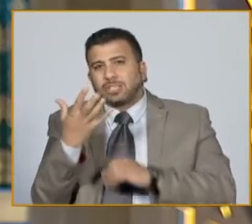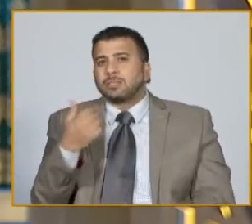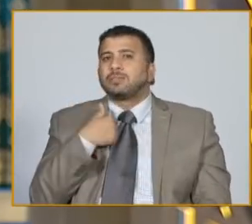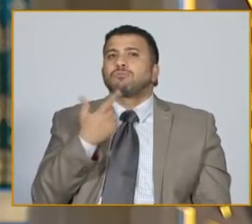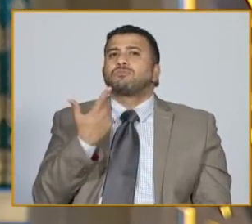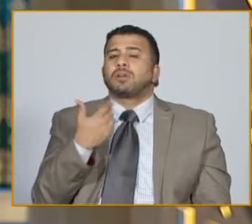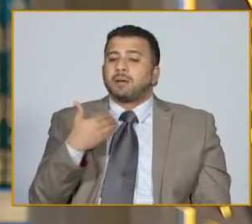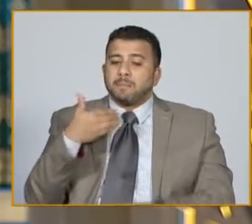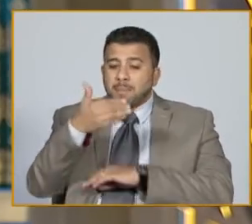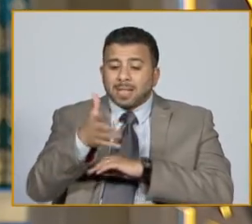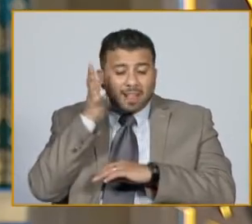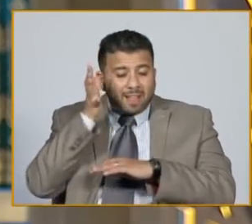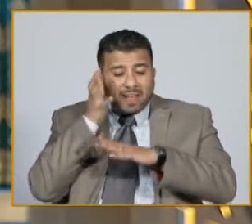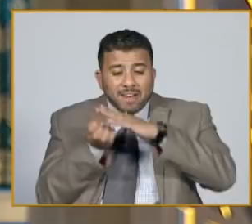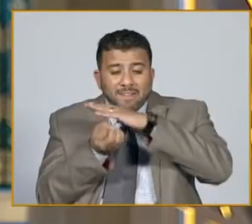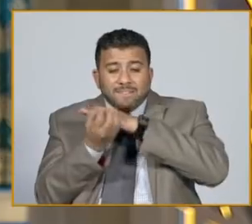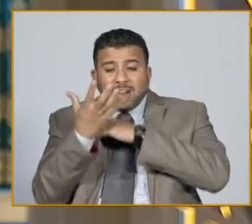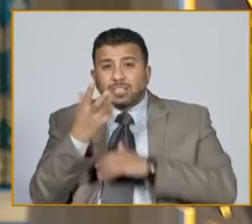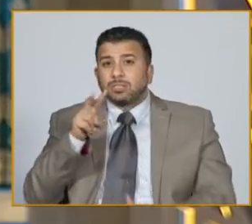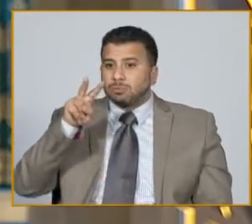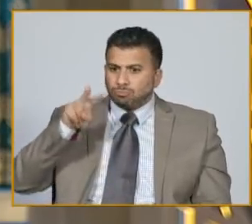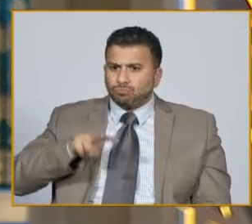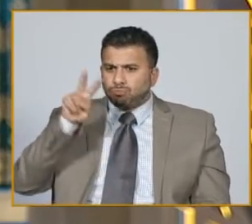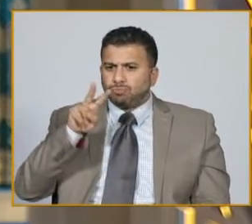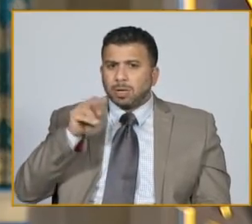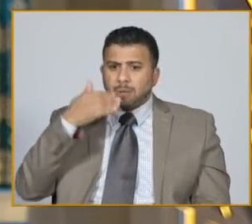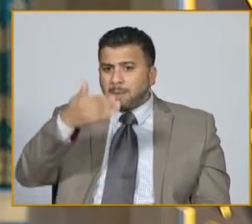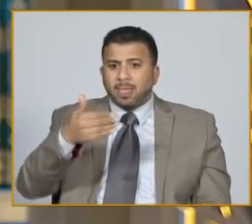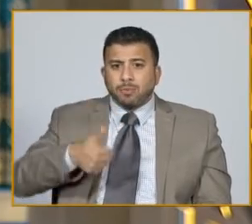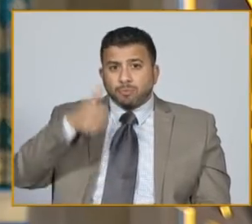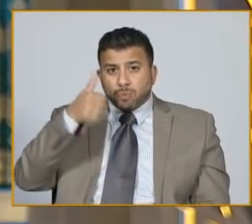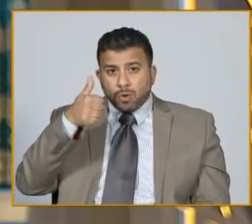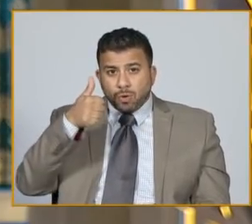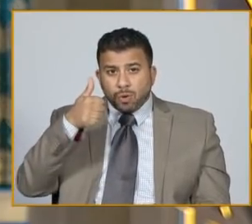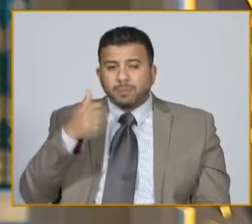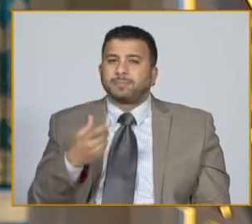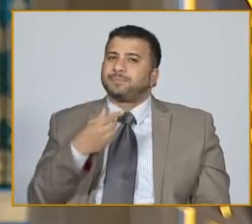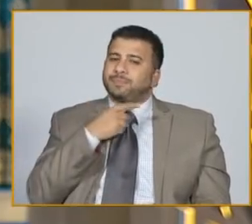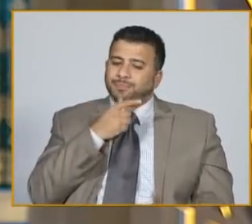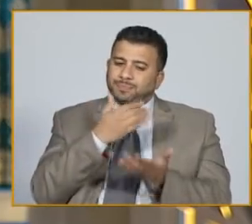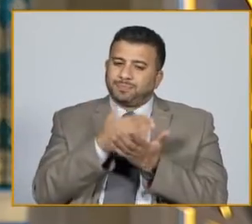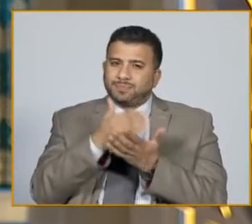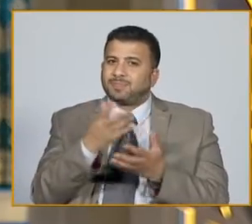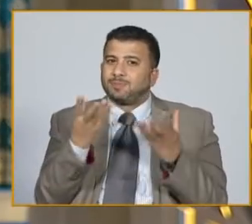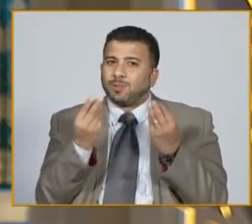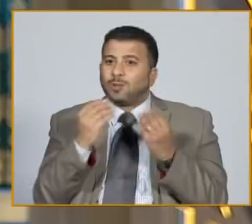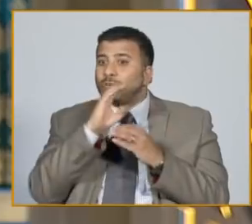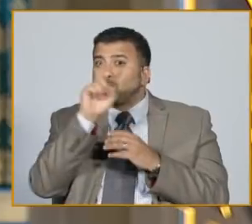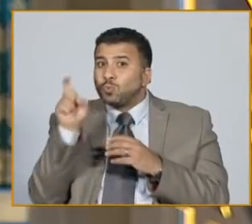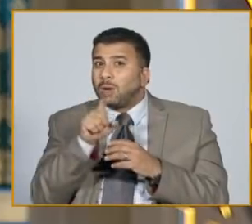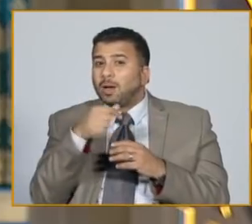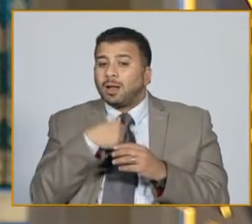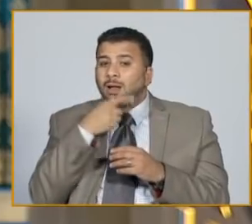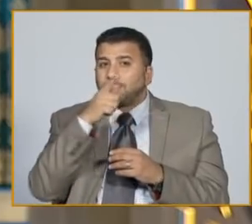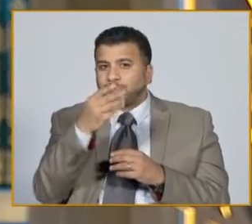وأنا أستغرب والله من جهل كثير من الناس بأوقات النهي. أخت الفاضلة، النبي عليه الصلاة والسلام